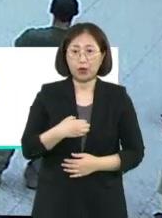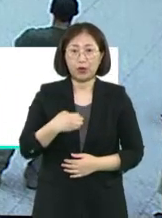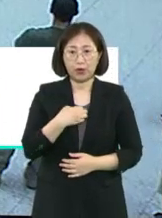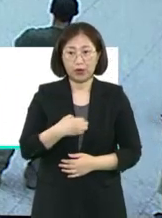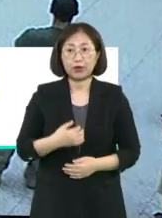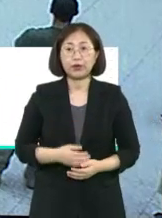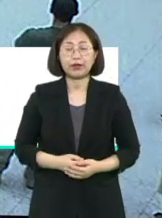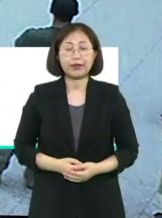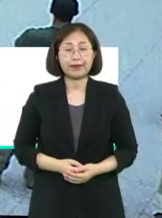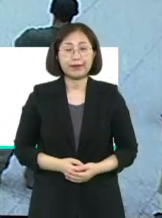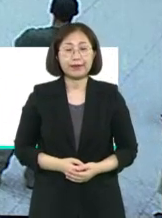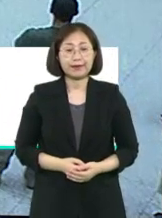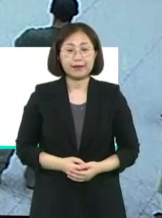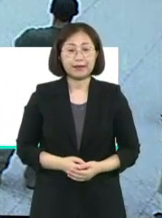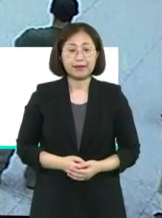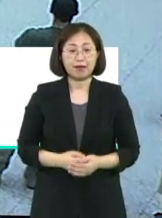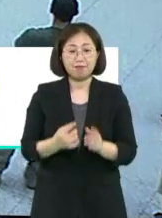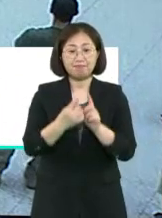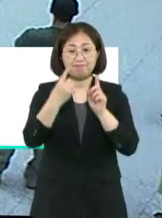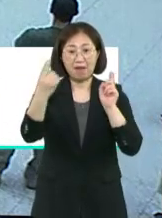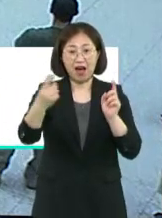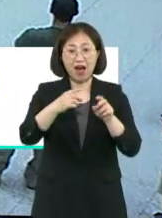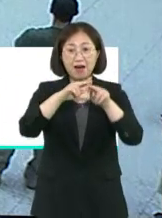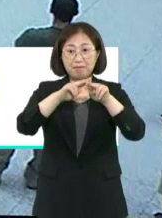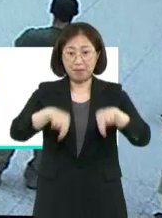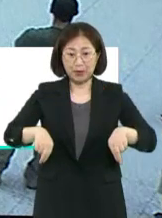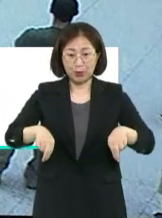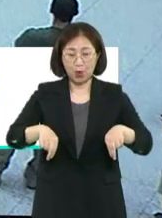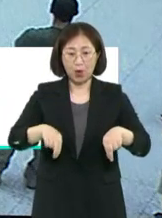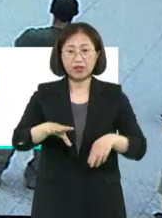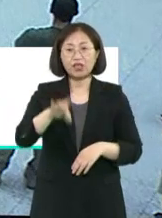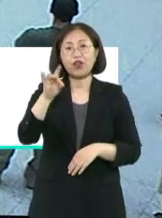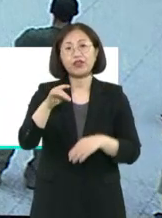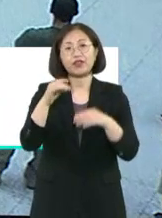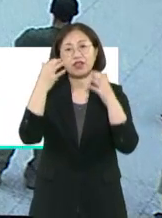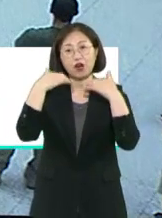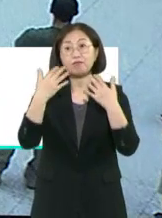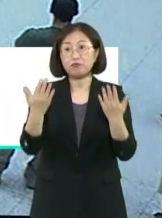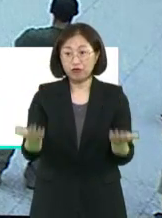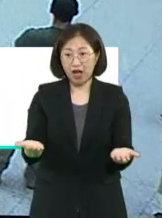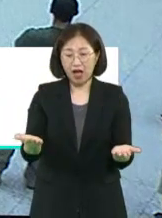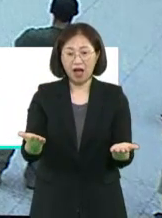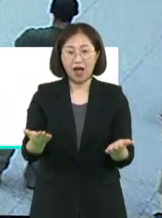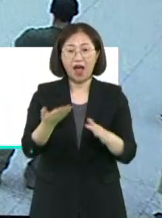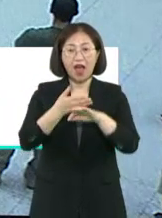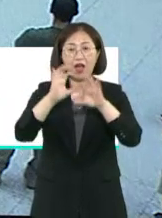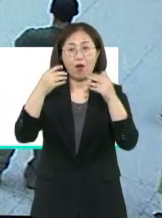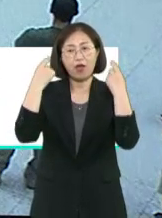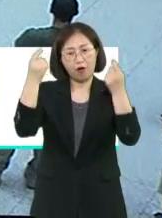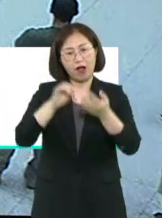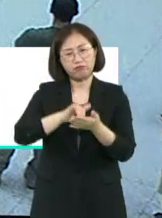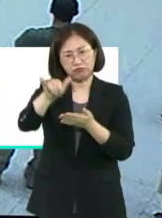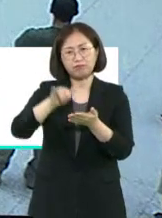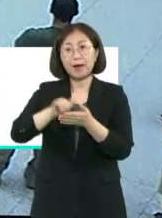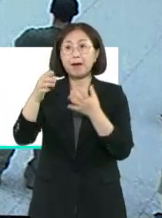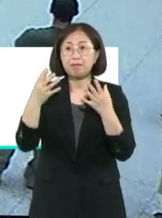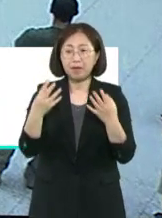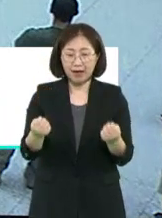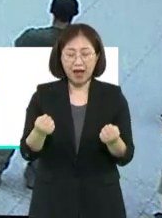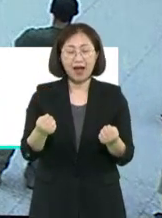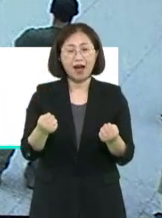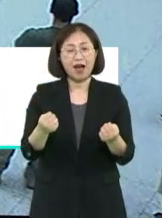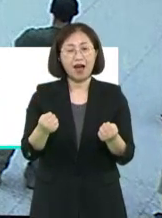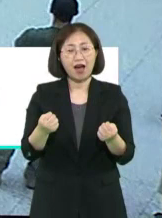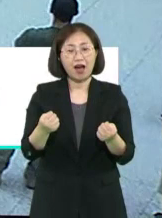분들 많으실 텐데요. 사회적 거리두기 없이 맞이하는 첫 여름 휴가철이고 해외여행 나가는 분들도 많은 만큼